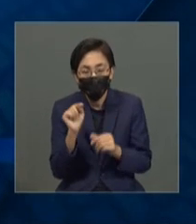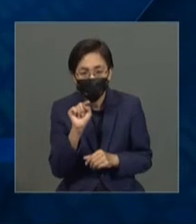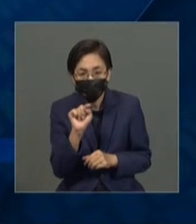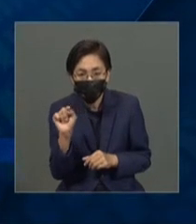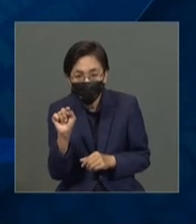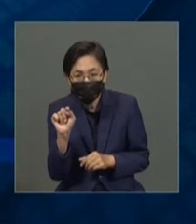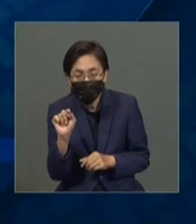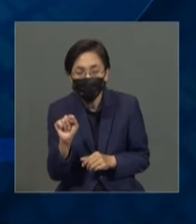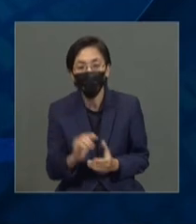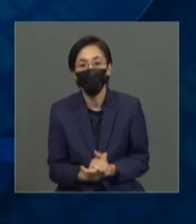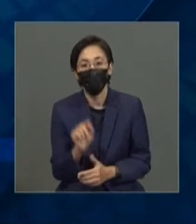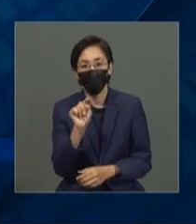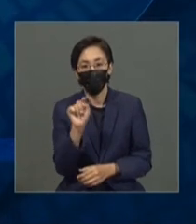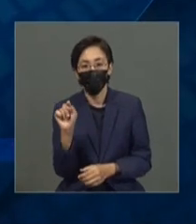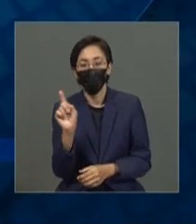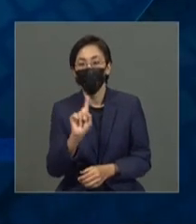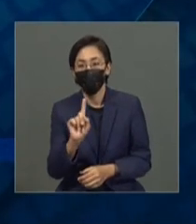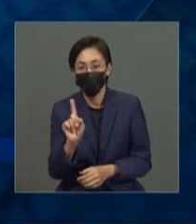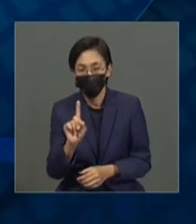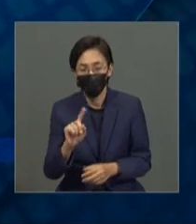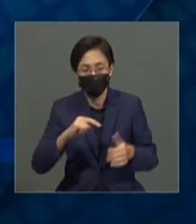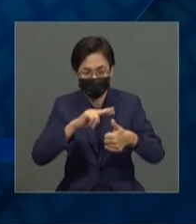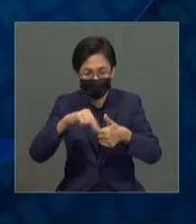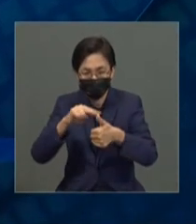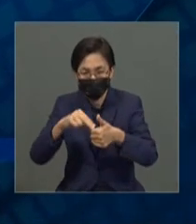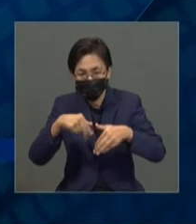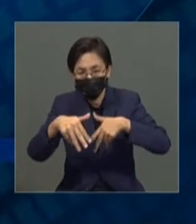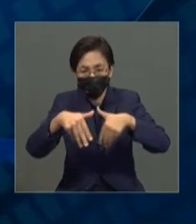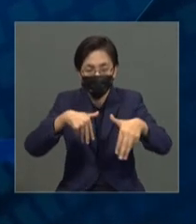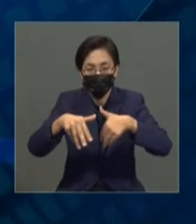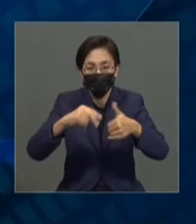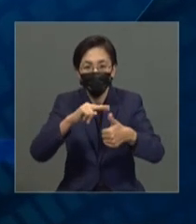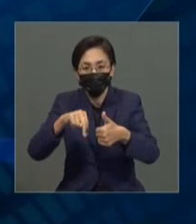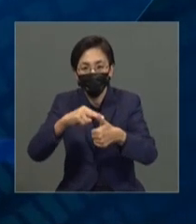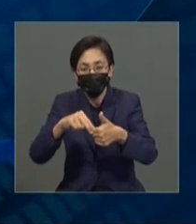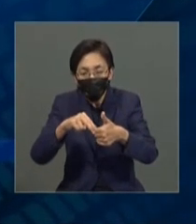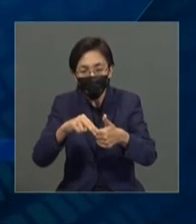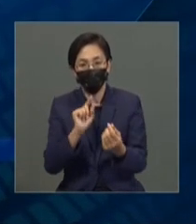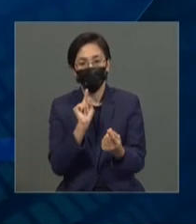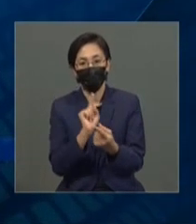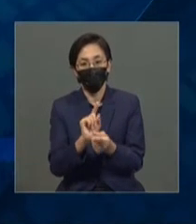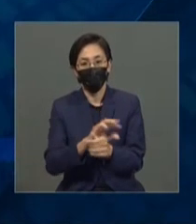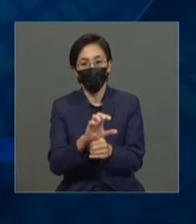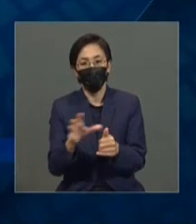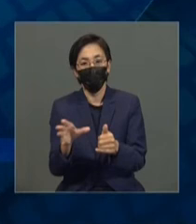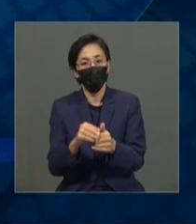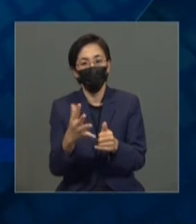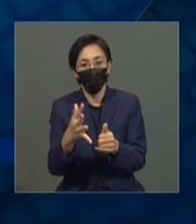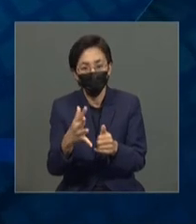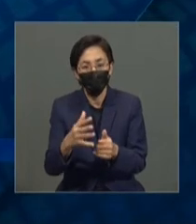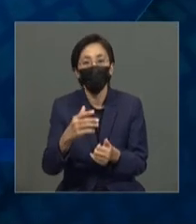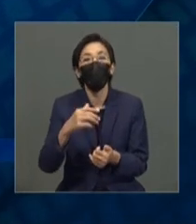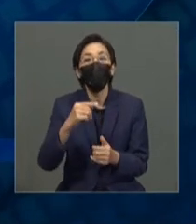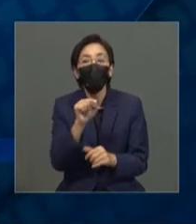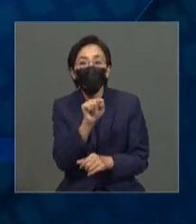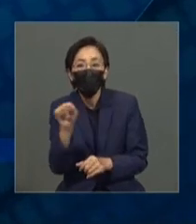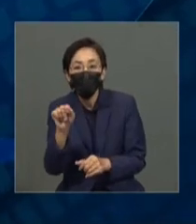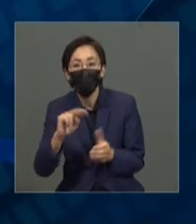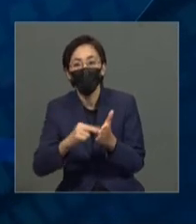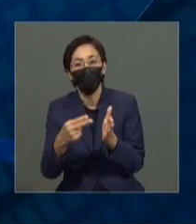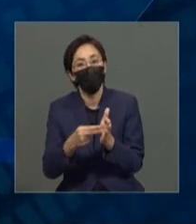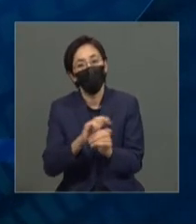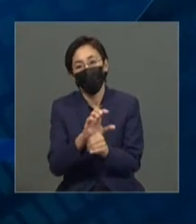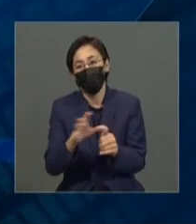อันนี้เนี่ยคือจังหวัดเหล่านั้นมีการคัดกรองเชิงรุกนะคะแต่ว่าไม่พบผู้ป่วยก็มีการรายงานว่าไม่พบด้วยนะค